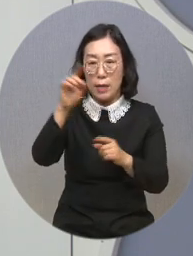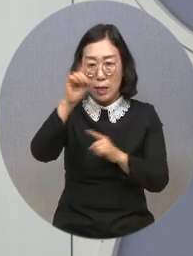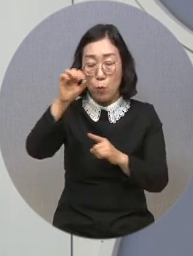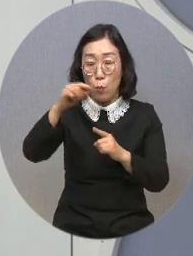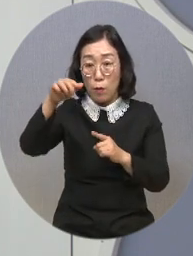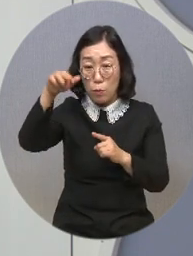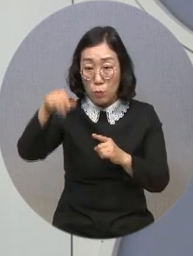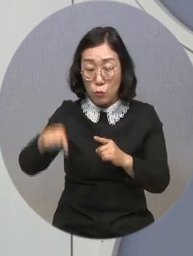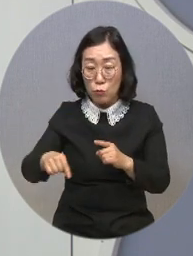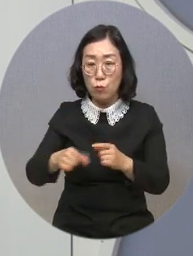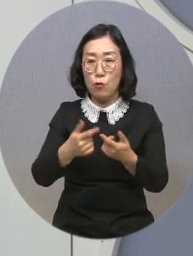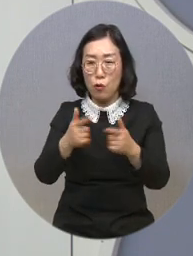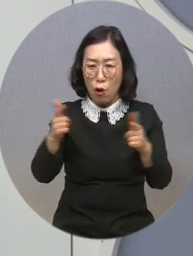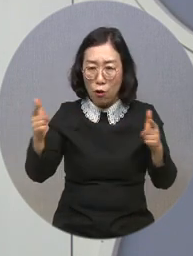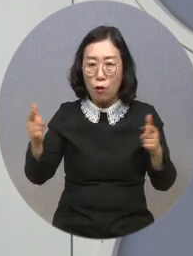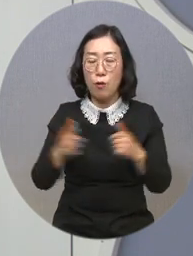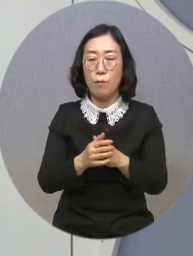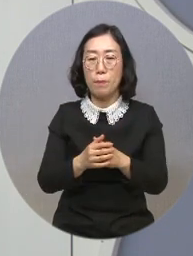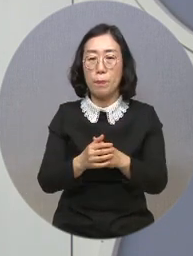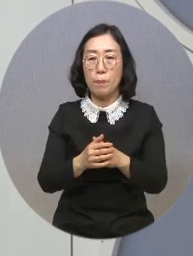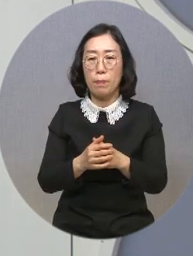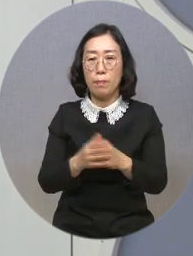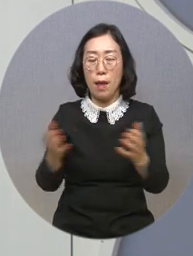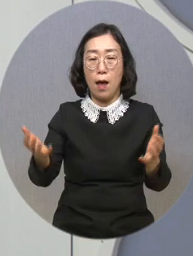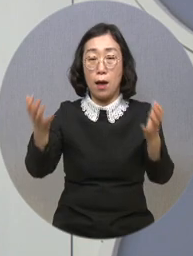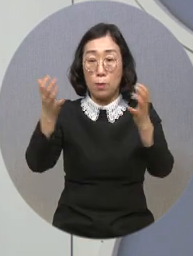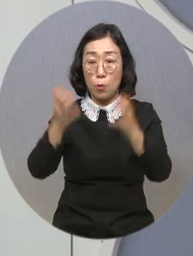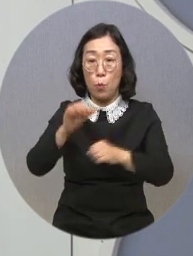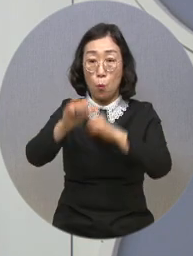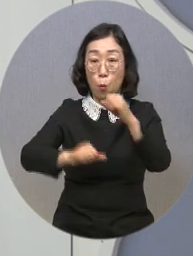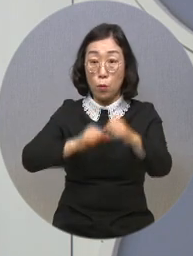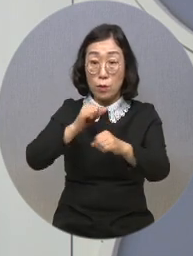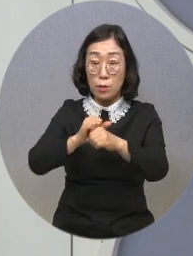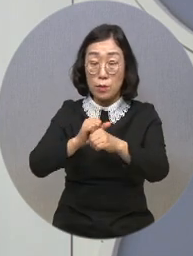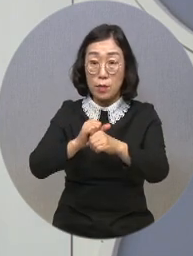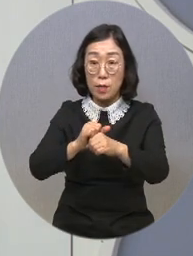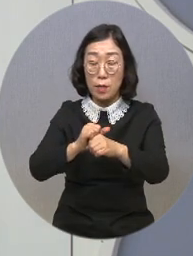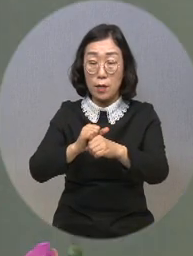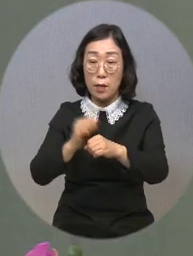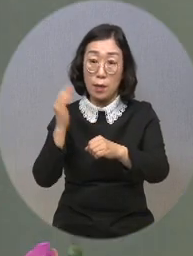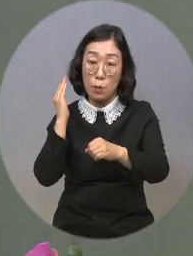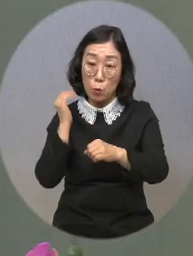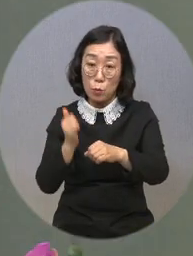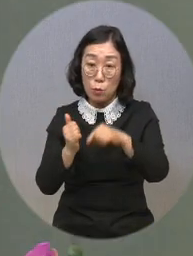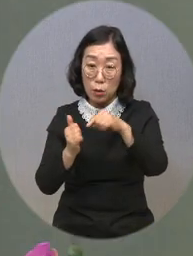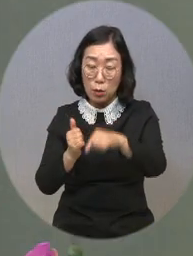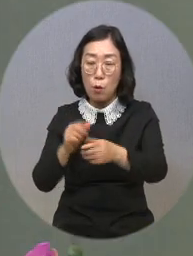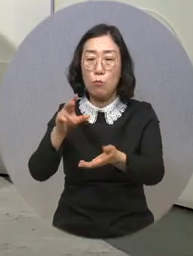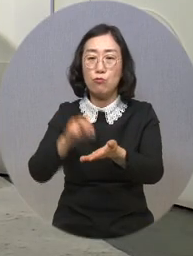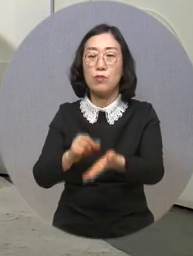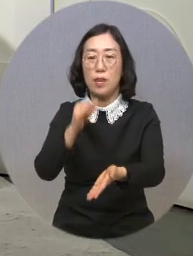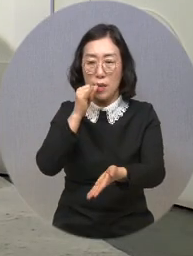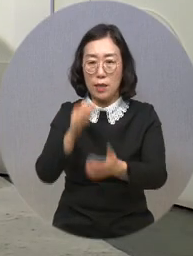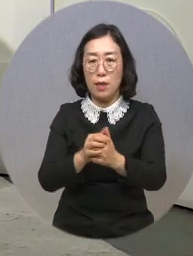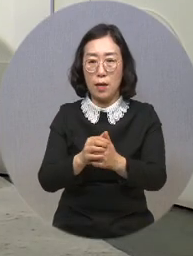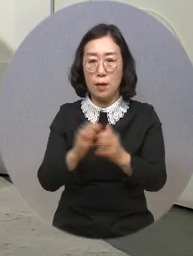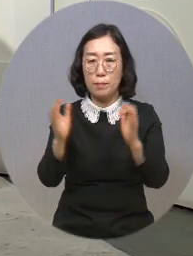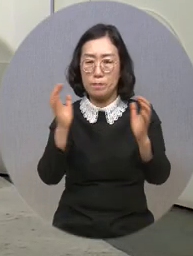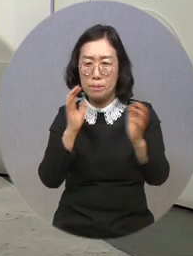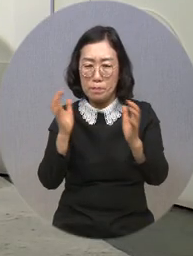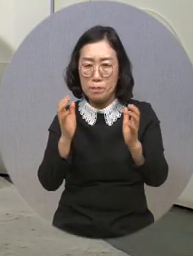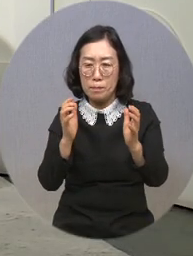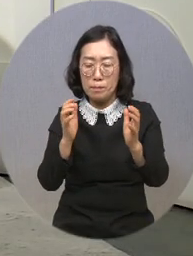김원기 국회의장, 뭐 치장집 교수 해가지고 전부 해서 5년제 대통령제가 문제가 많다. 이런 걸